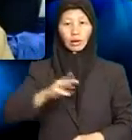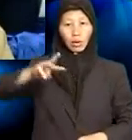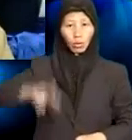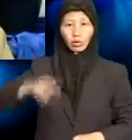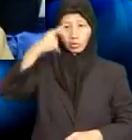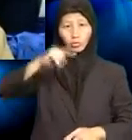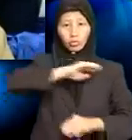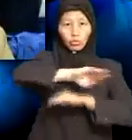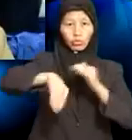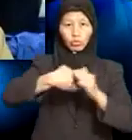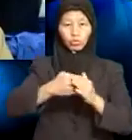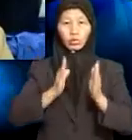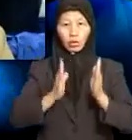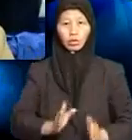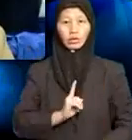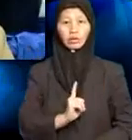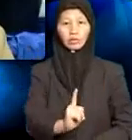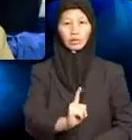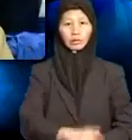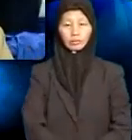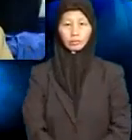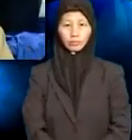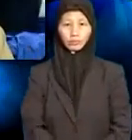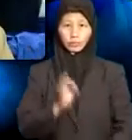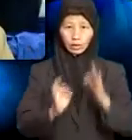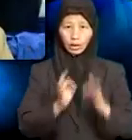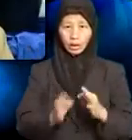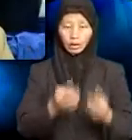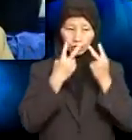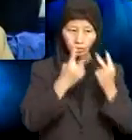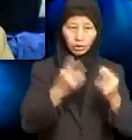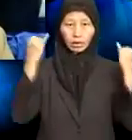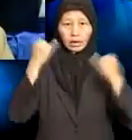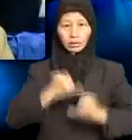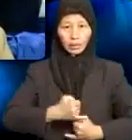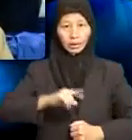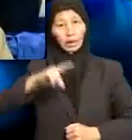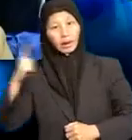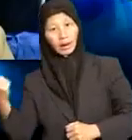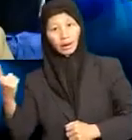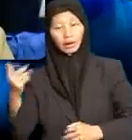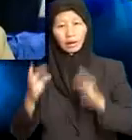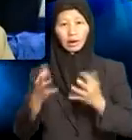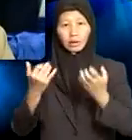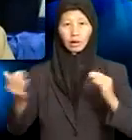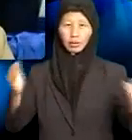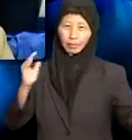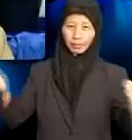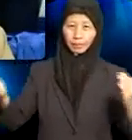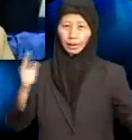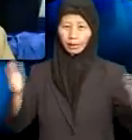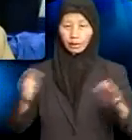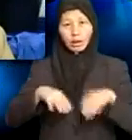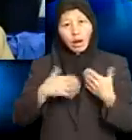untuk umat Islam keseluruhannya. Kalau kita tengok ibadat-ibadat yang lain, kalau kita nak buat perbandingan